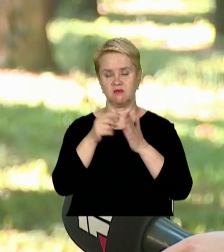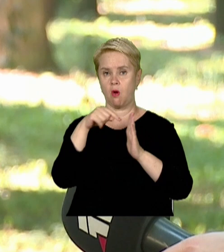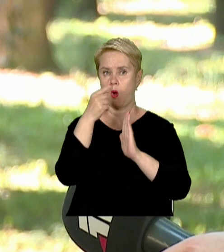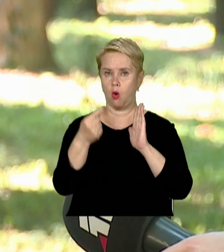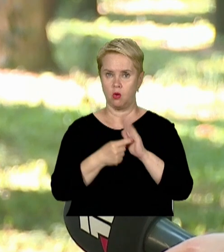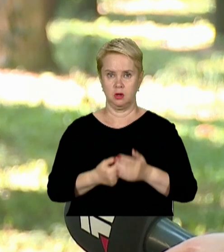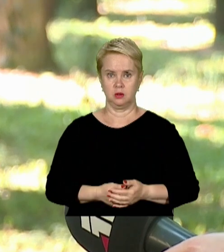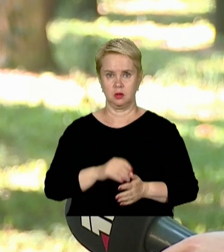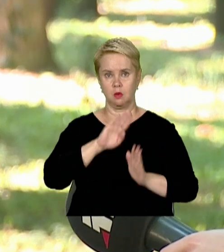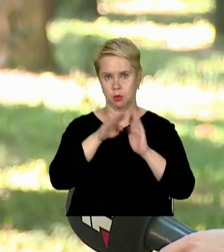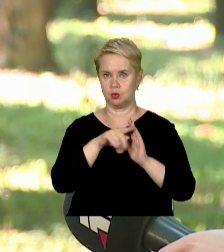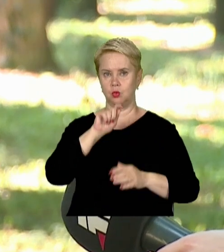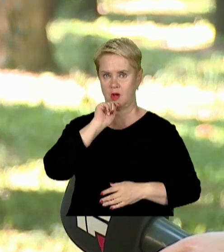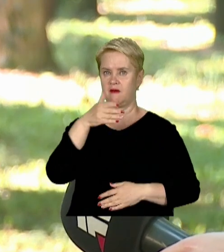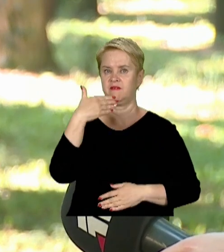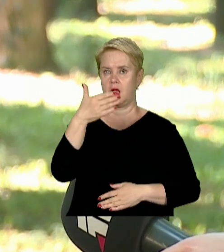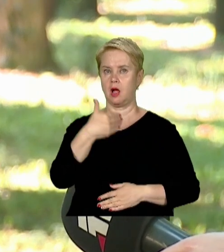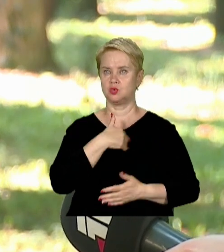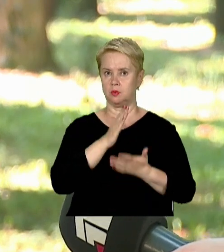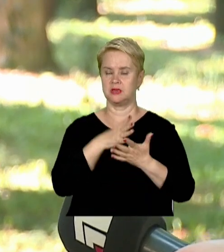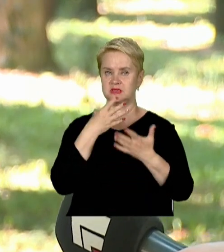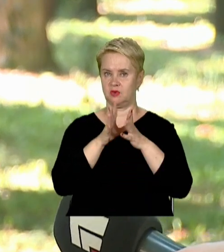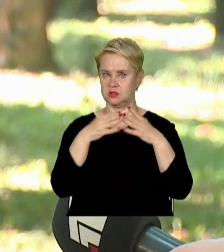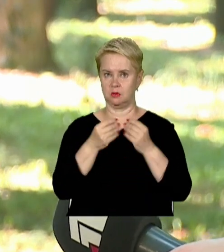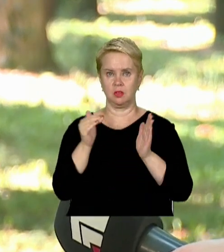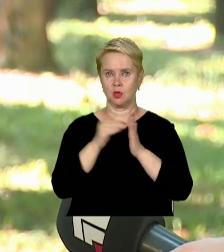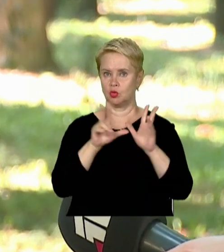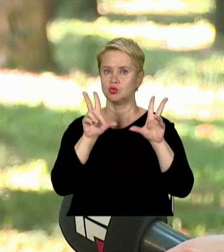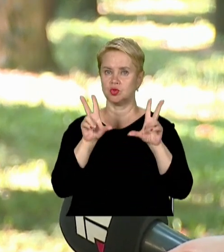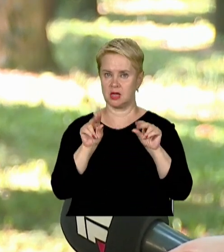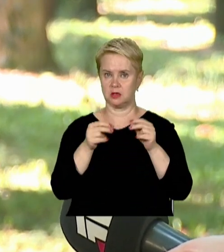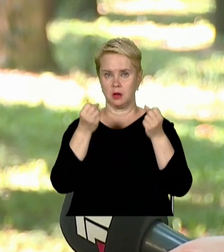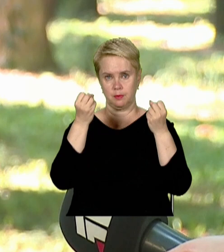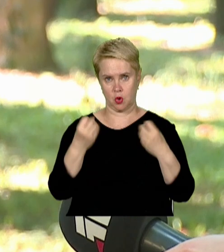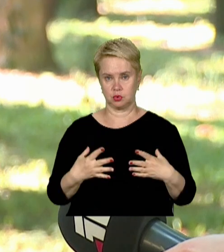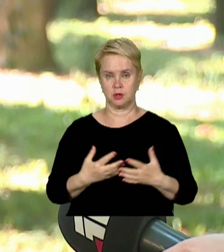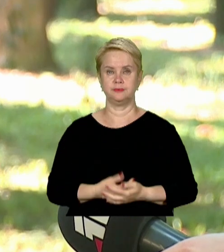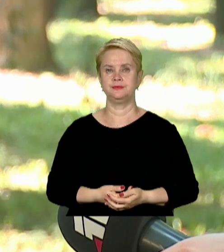город, под украинским флагом. Я хочу видеть свою семью, нетронутую, счастливую, и просто